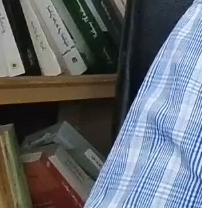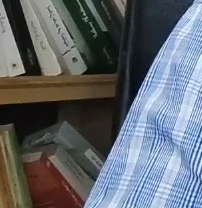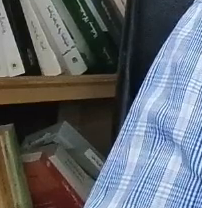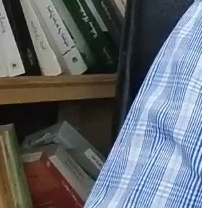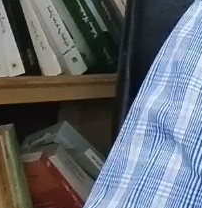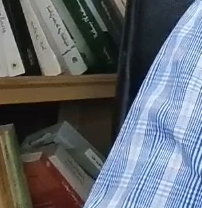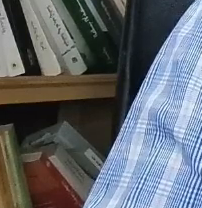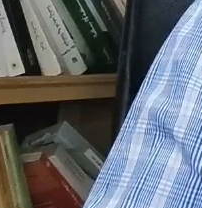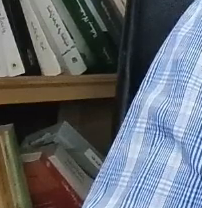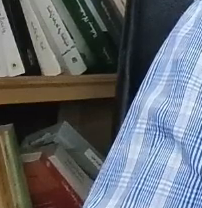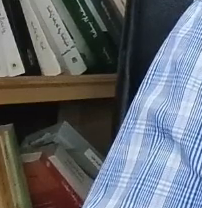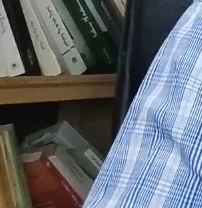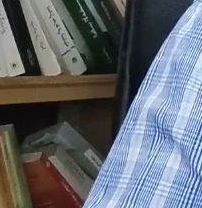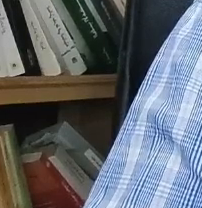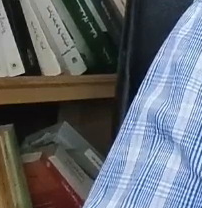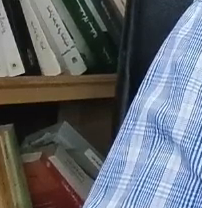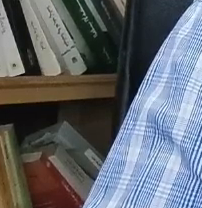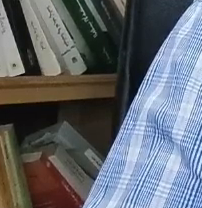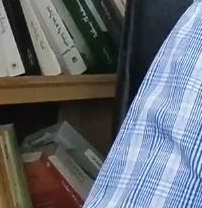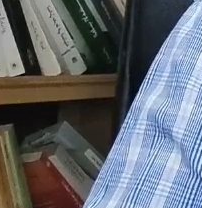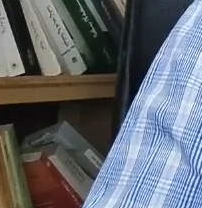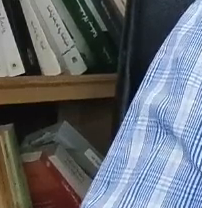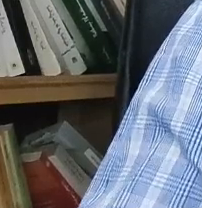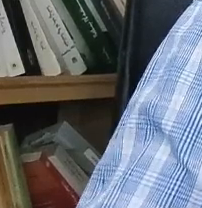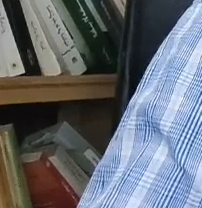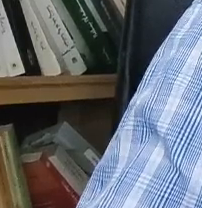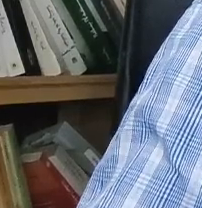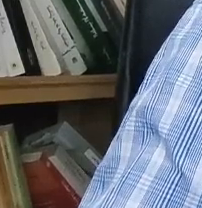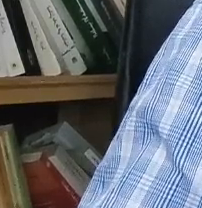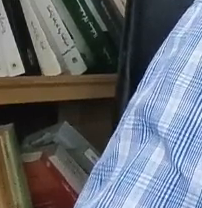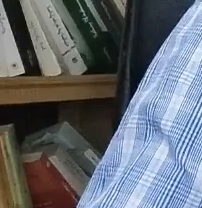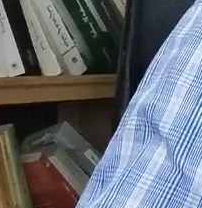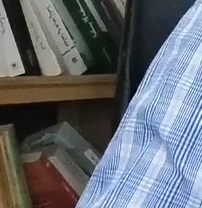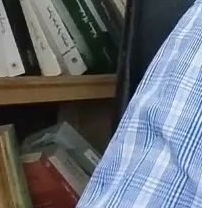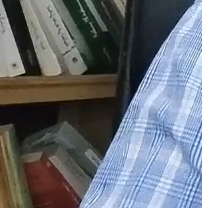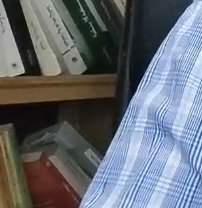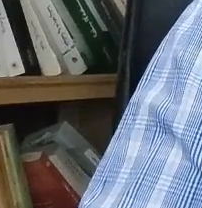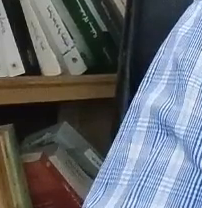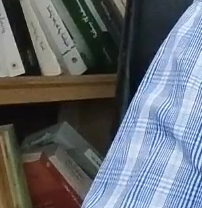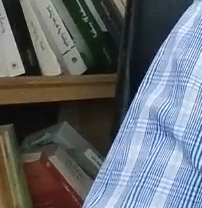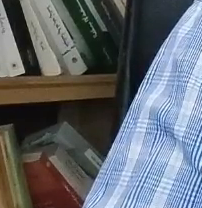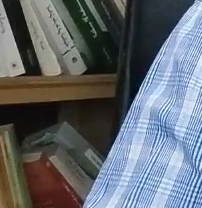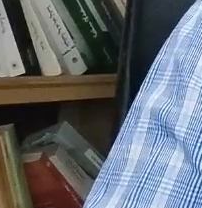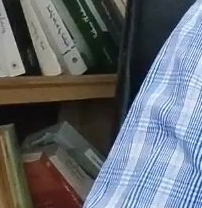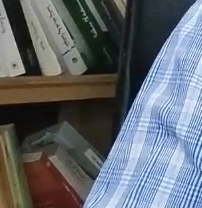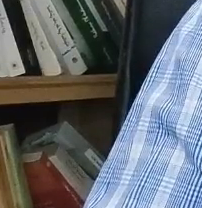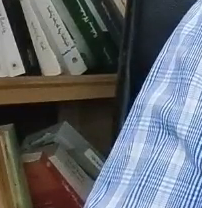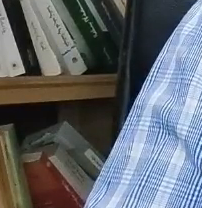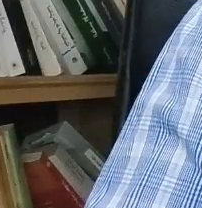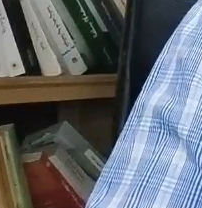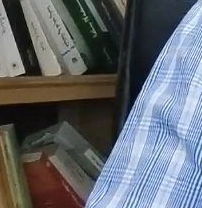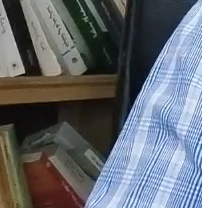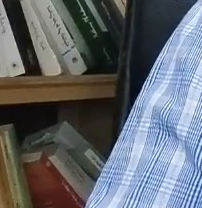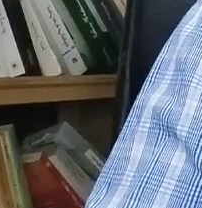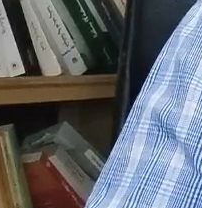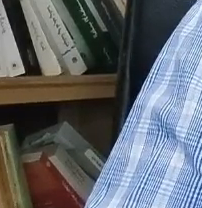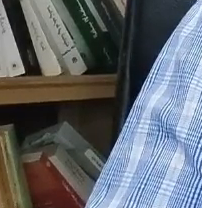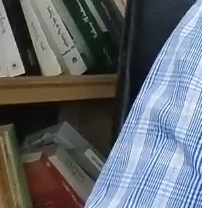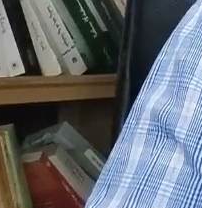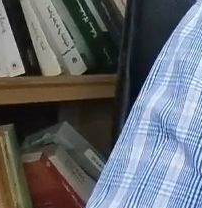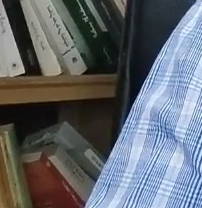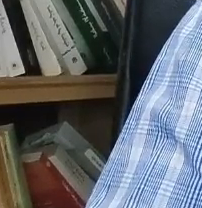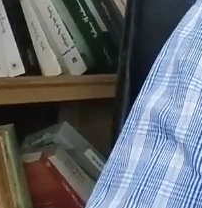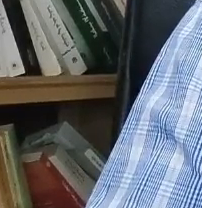الكريم والعمل لهذا الشباب ومن تدريس جيد وتكوين. وأركز هنا على توضيح